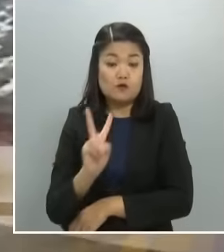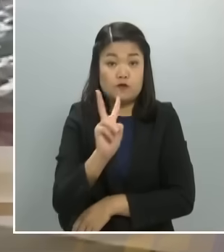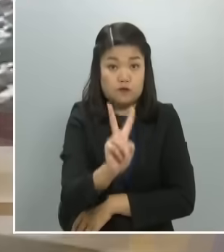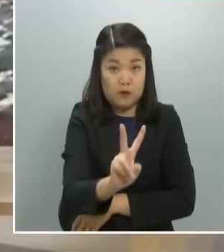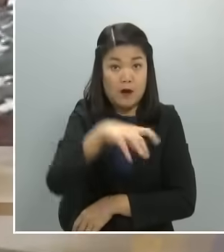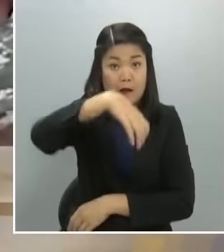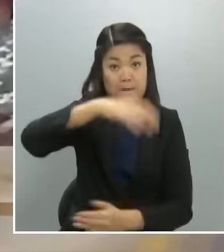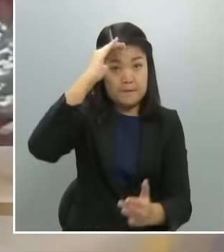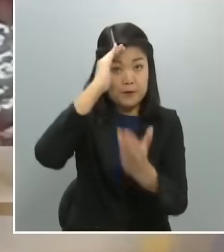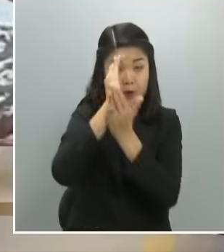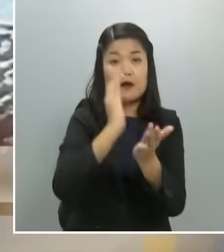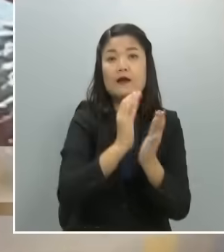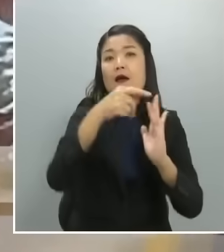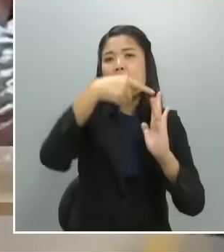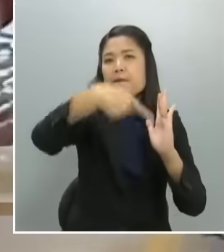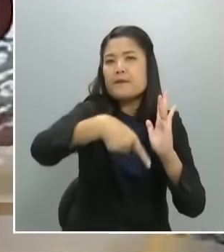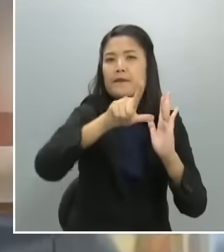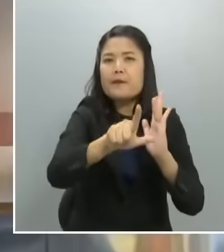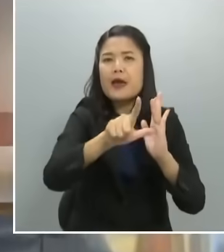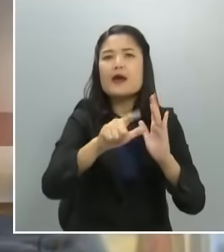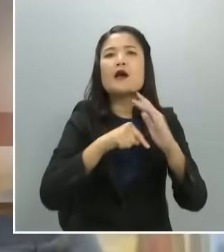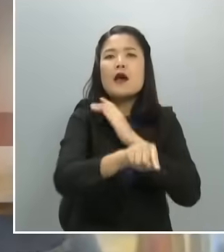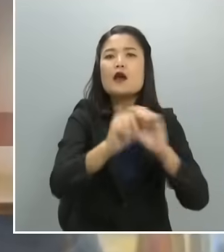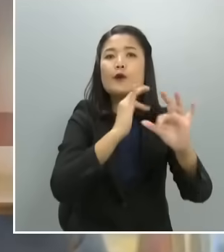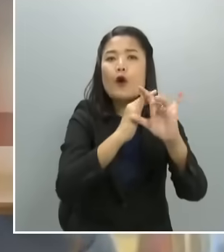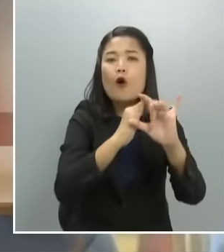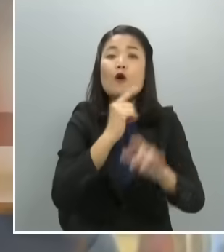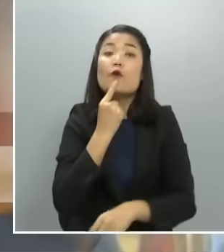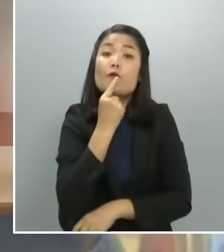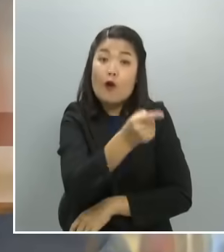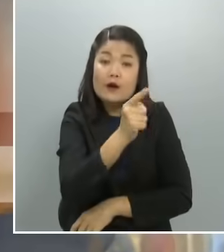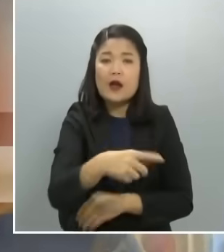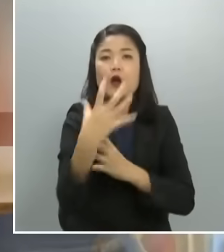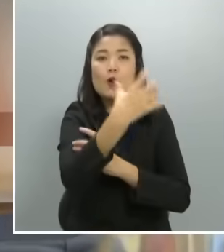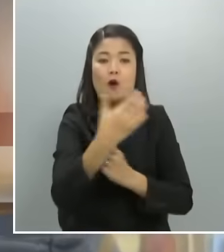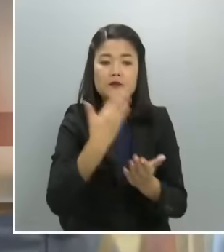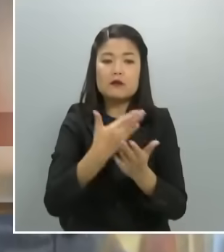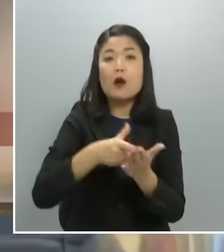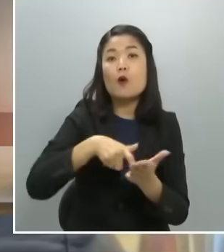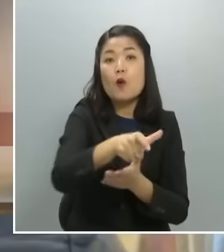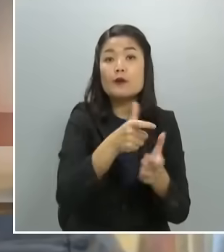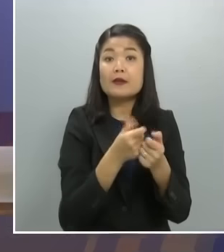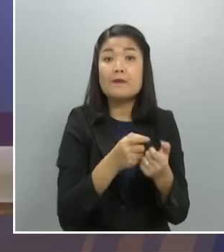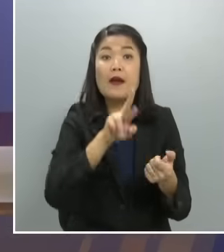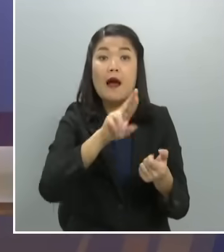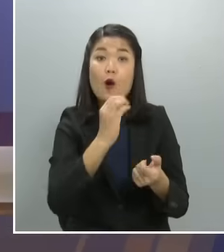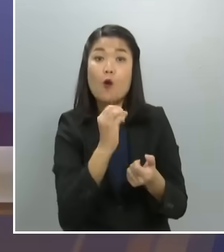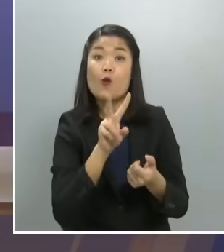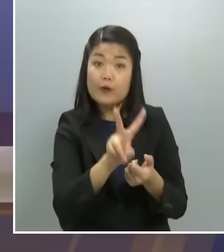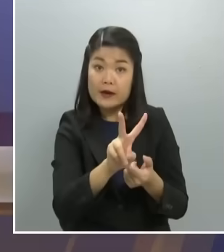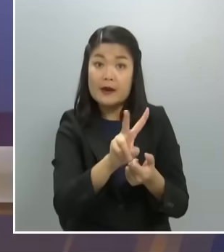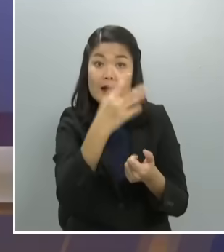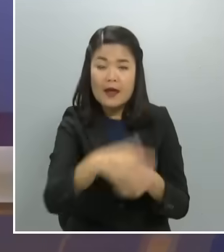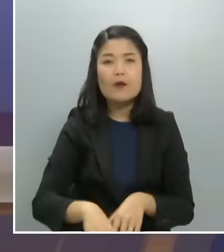ยองไปแจ้งความจากการถูกหลอกซ้ำซ้อนต่อแรกก็คือถูกหลอกโอนเงินซื้อคูปองในเกม ROV ก่อนนะคะตัวน้